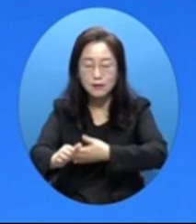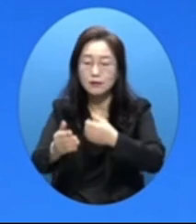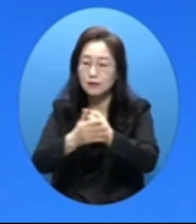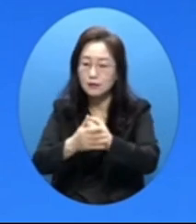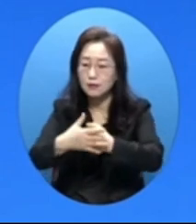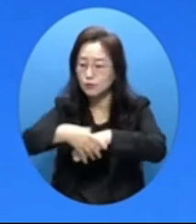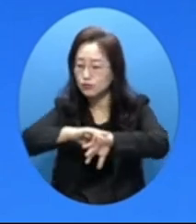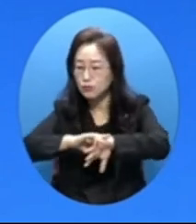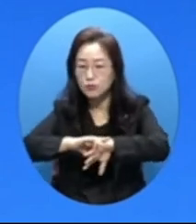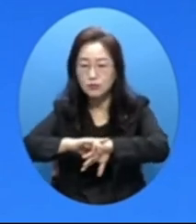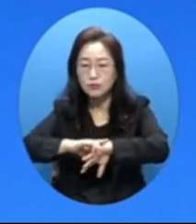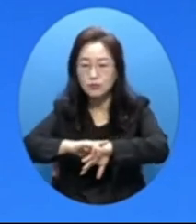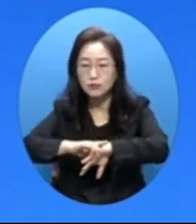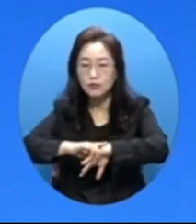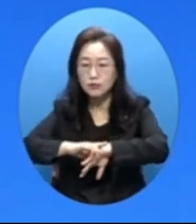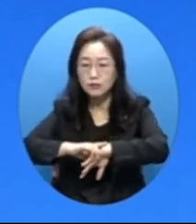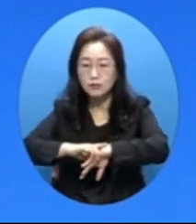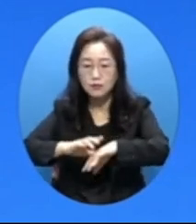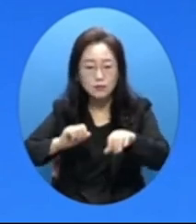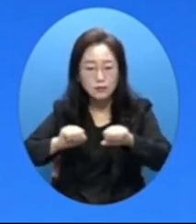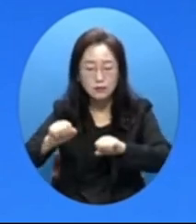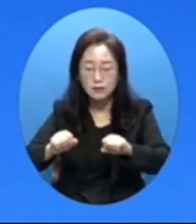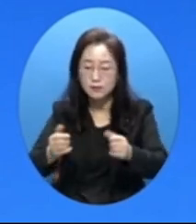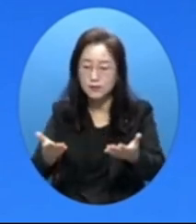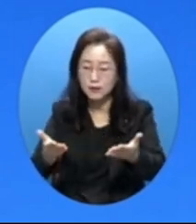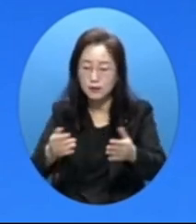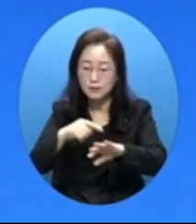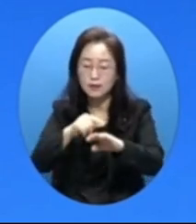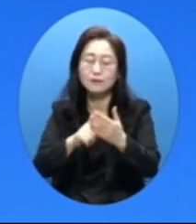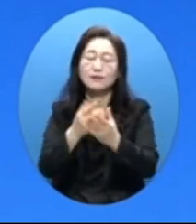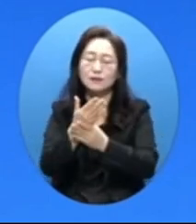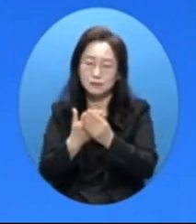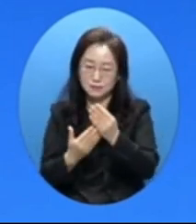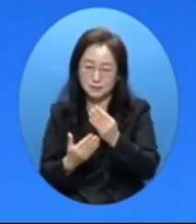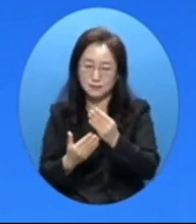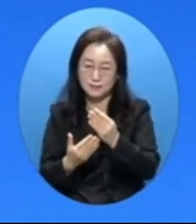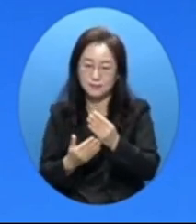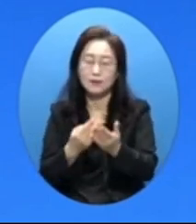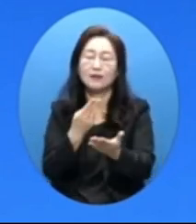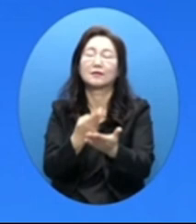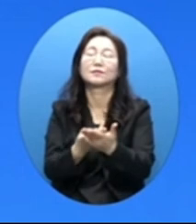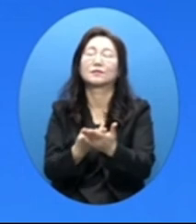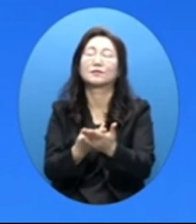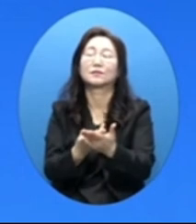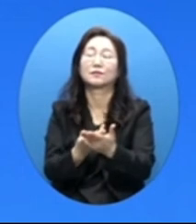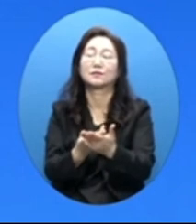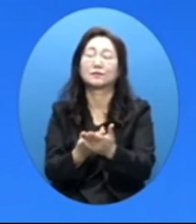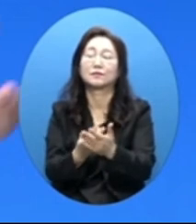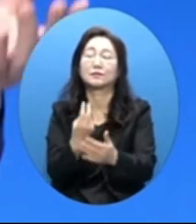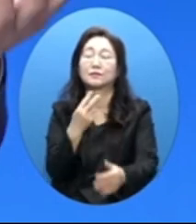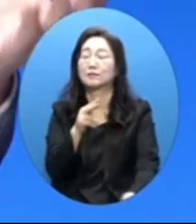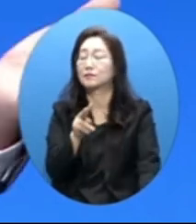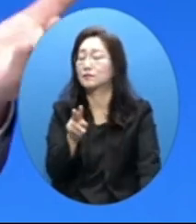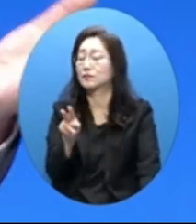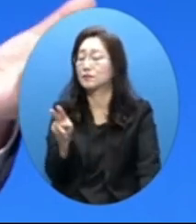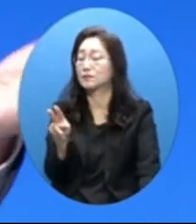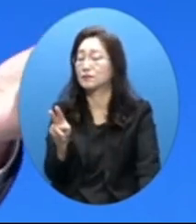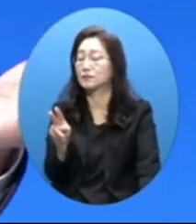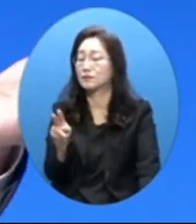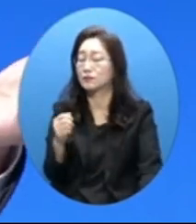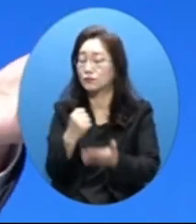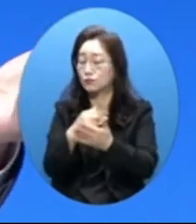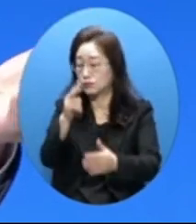불과의 몸으로 제대로 할 수도 없고 낙심해서 누워 있다가 옆을 보니 우연히